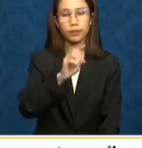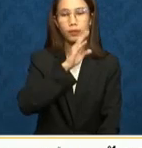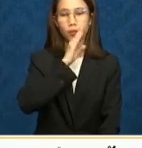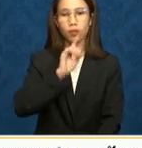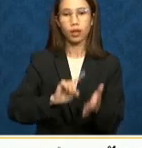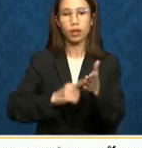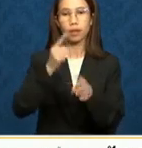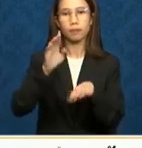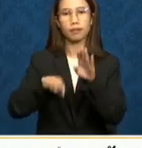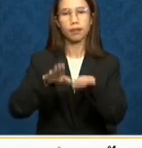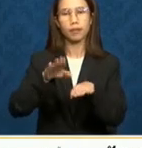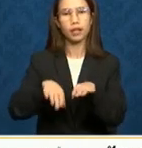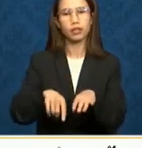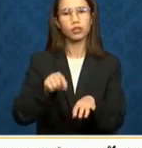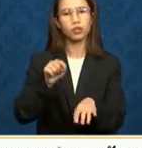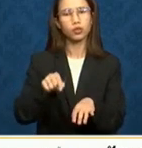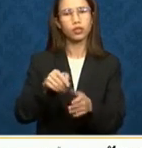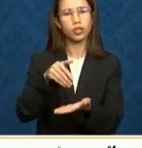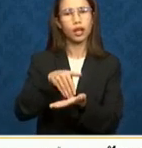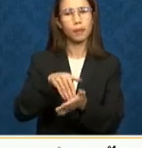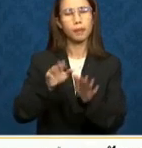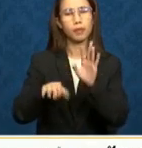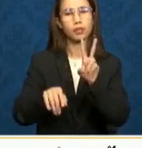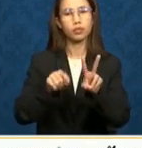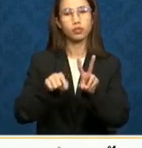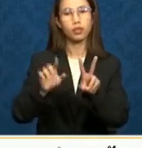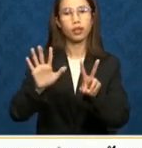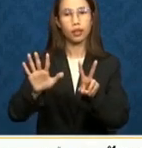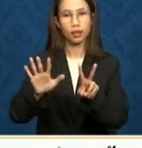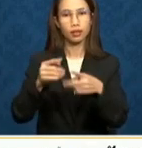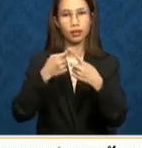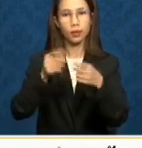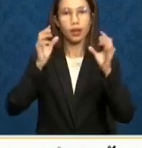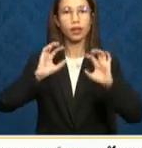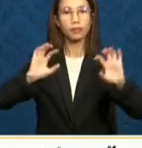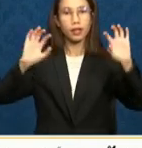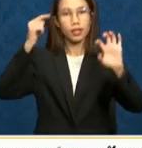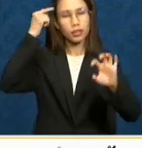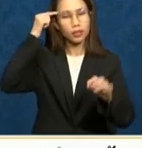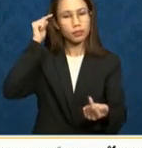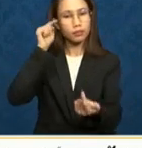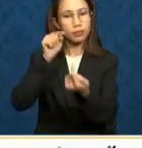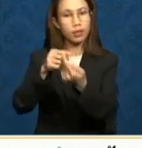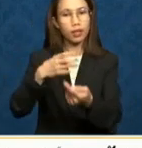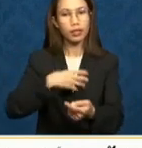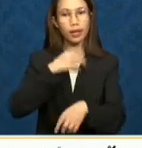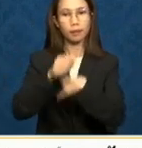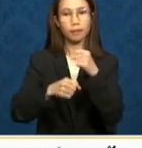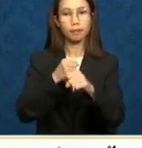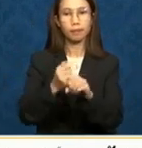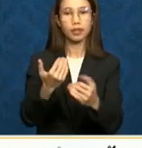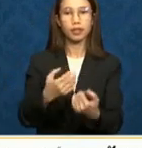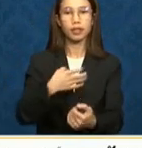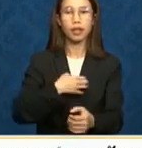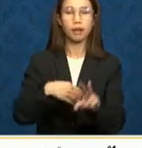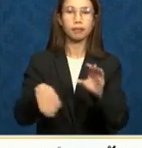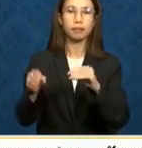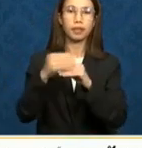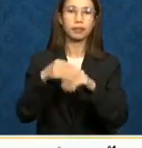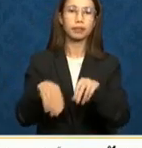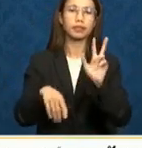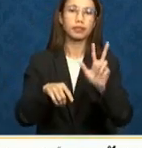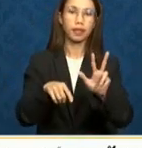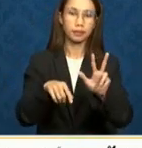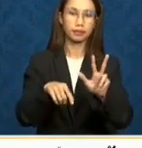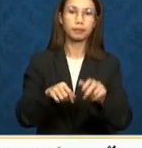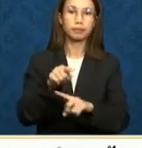ก็น่าจะอยู่จุดกลางน่าจะอยู่ที่ 2.5 แต่รัฐบาลก็มีความมุ่งมั่นจะอยากจะเห็นปีนี้ที่3แล้วในการท